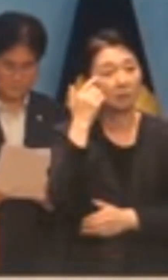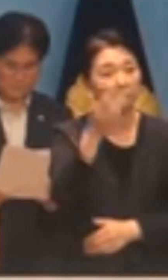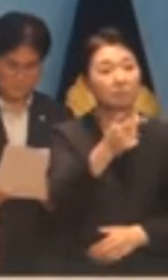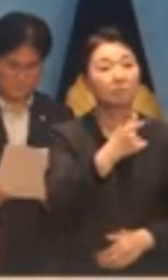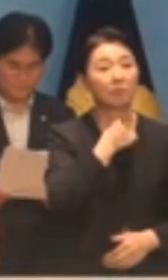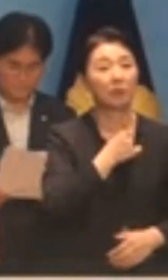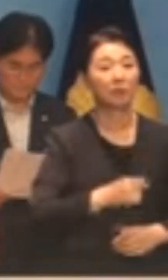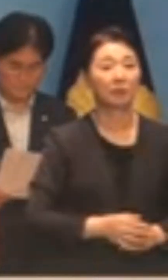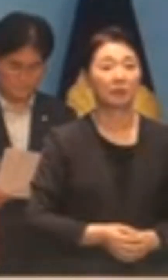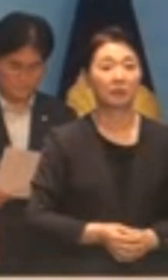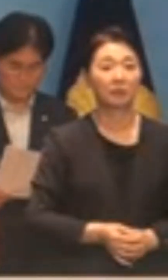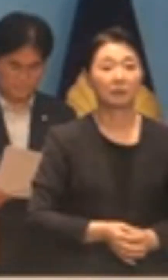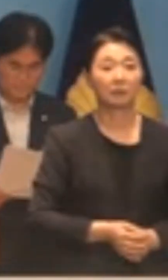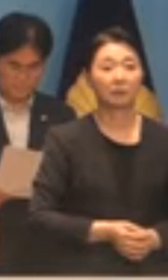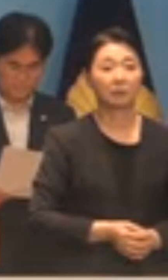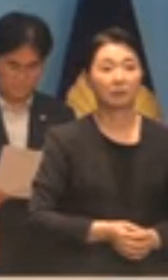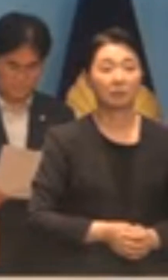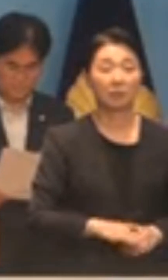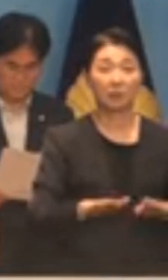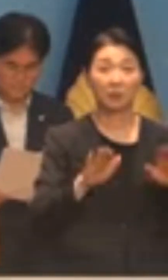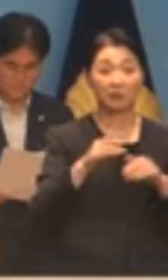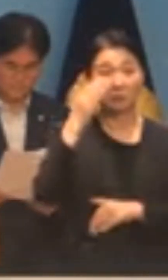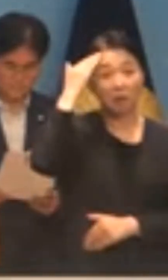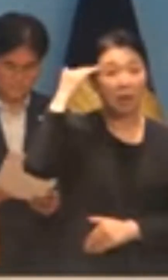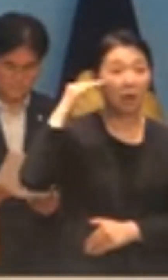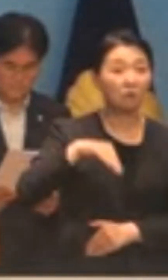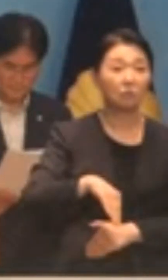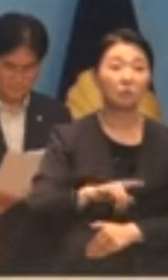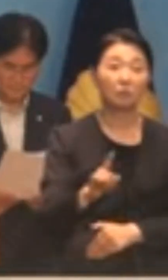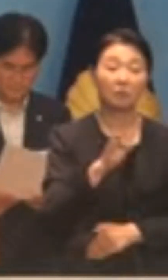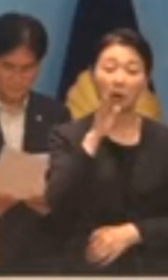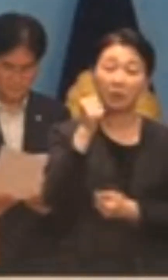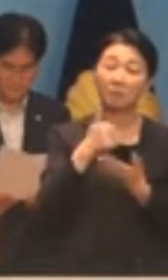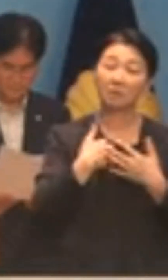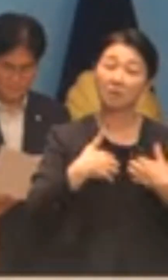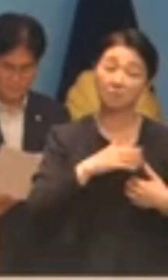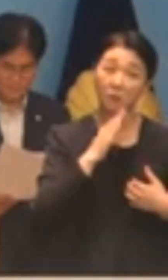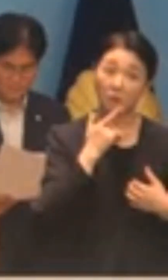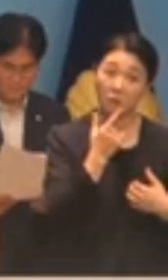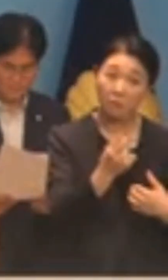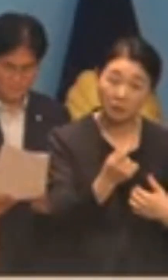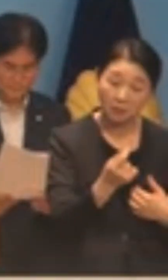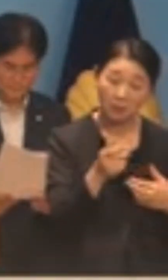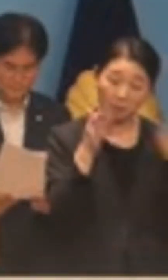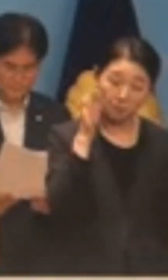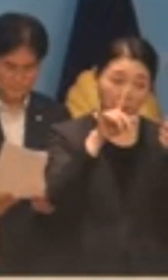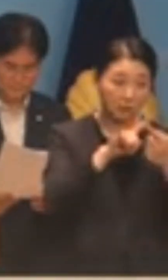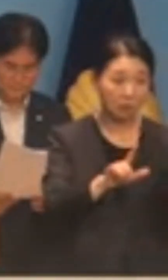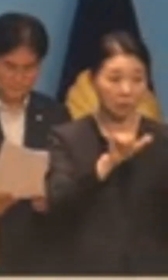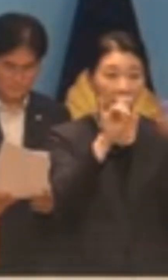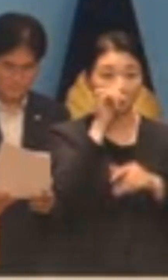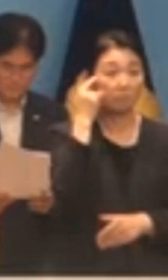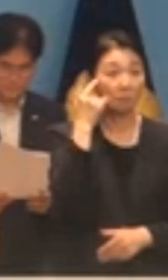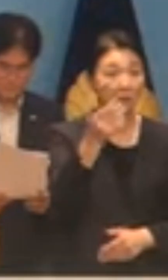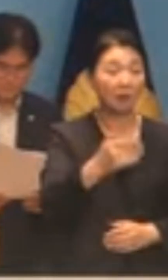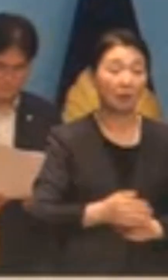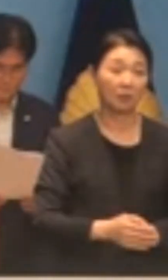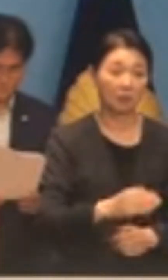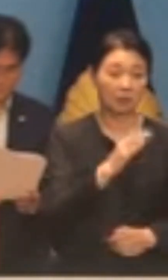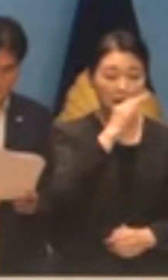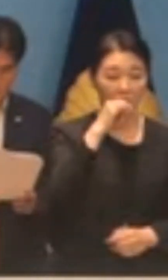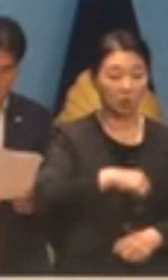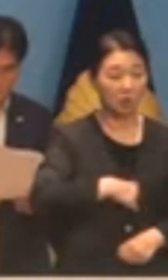수 없습니다. 지금 이 나라는 정말 하나님이 기뻐하시는 방향으로 나아가고 있는가?